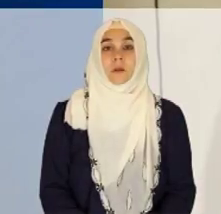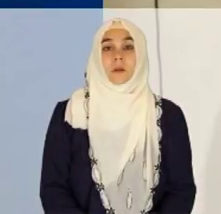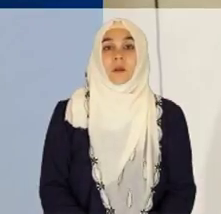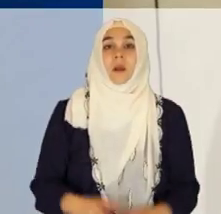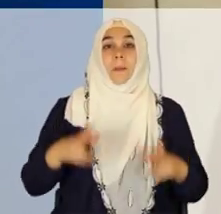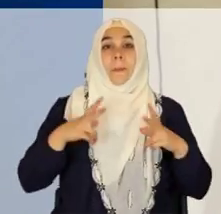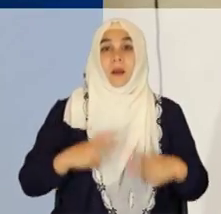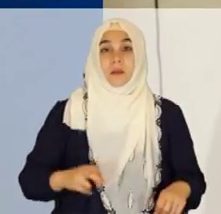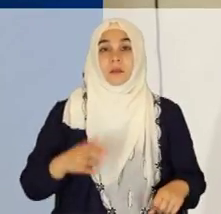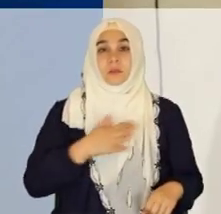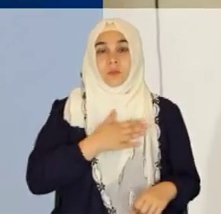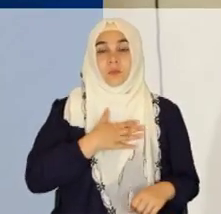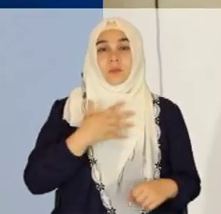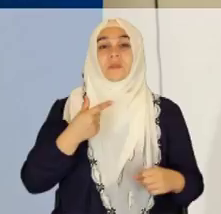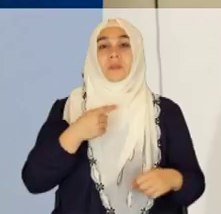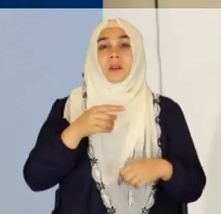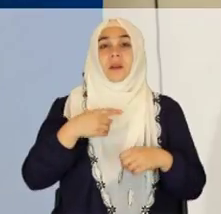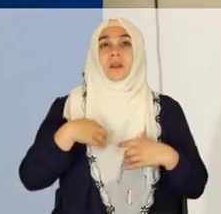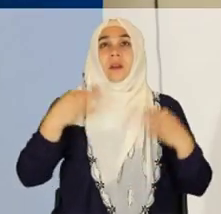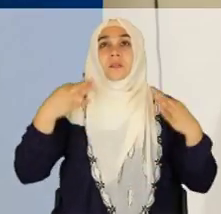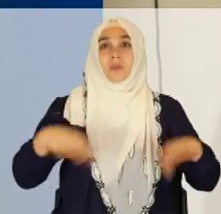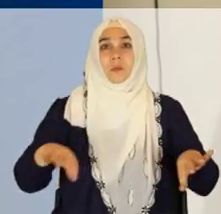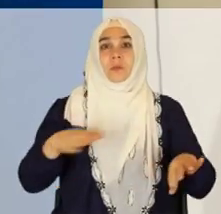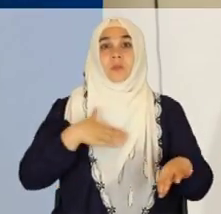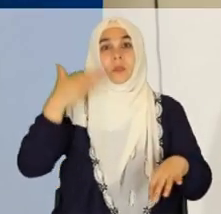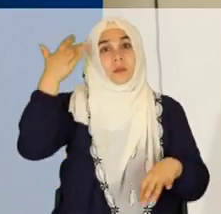Bakırlık derdinden kutuluyetkenini niyet kılış gerek.